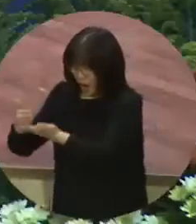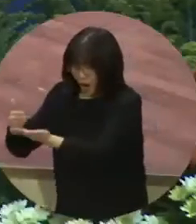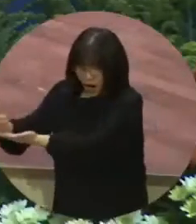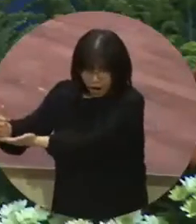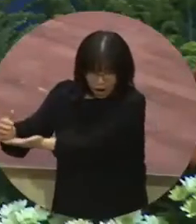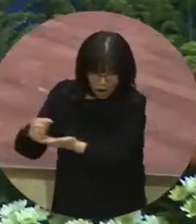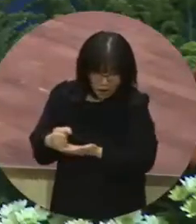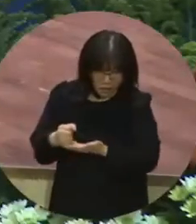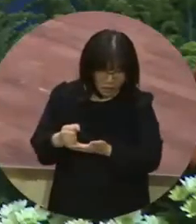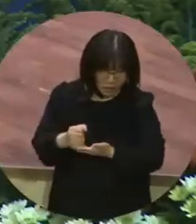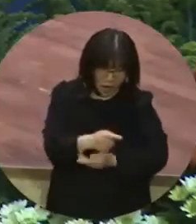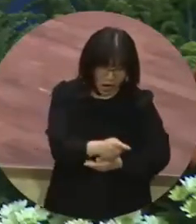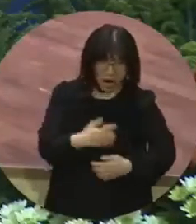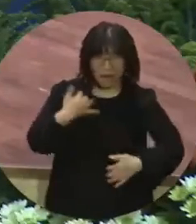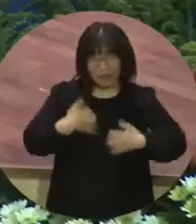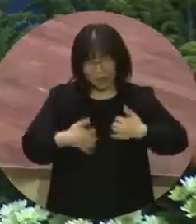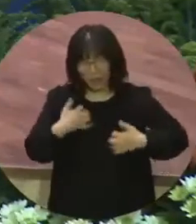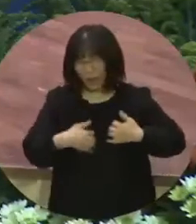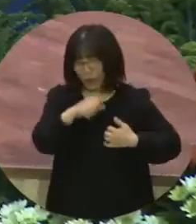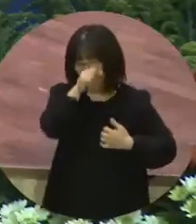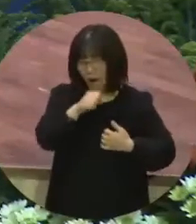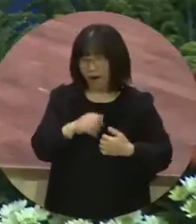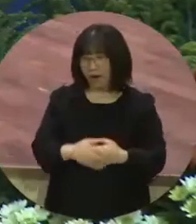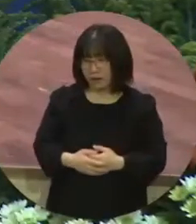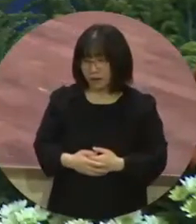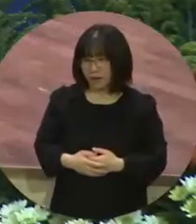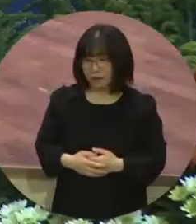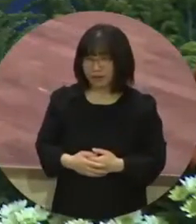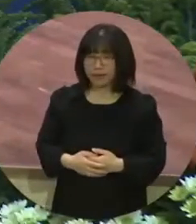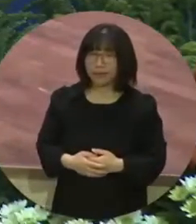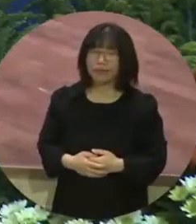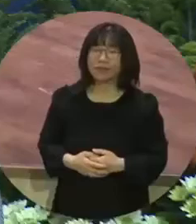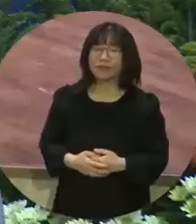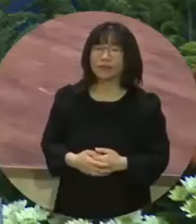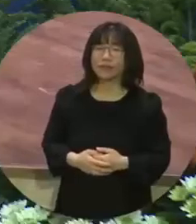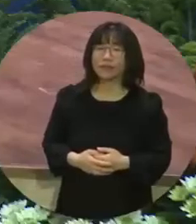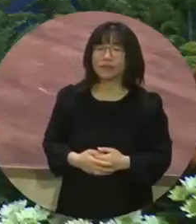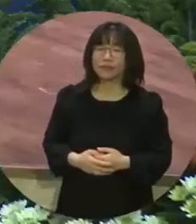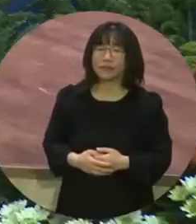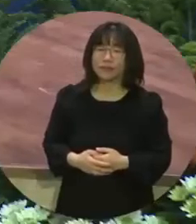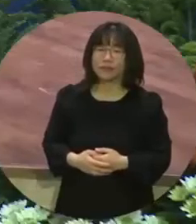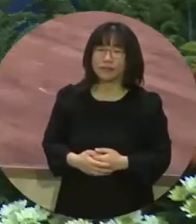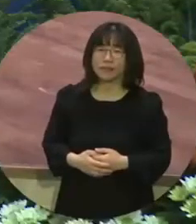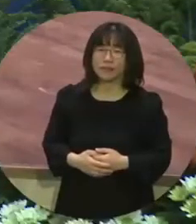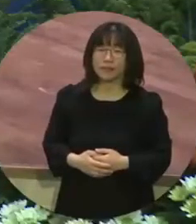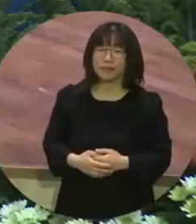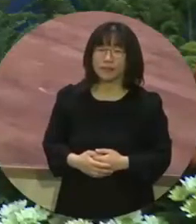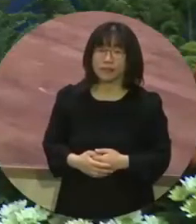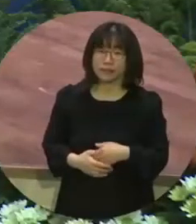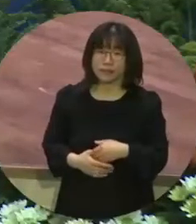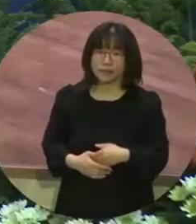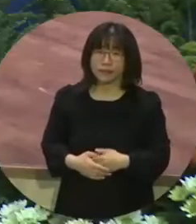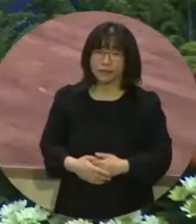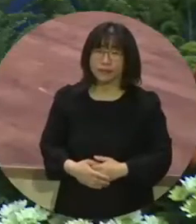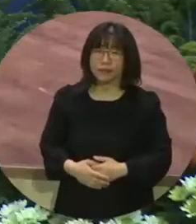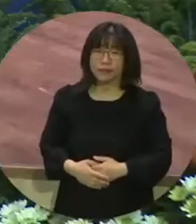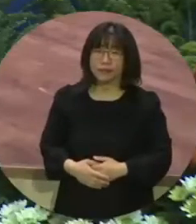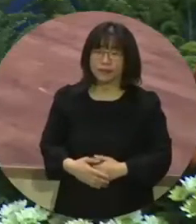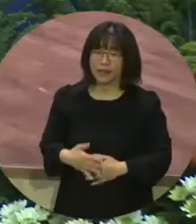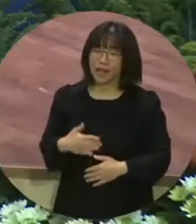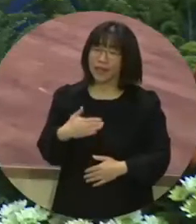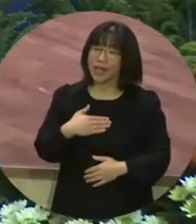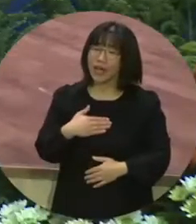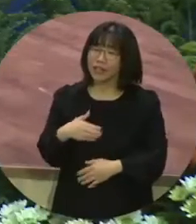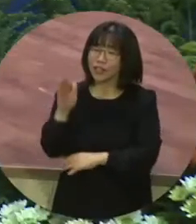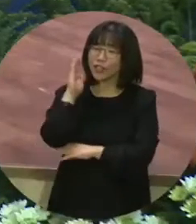바빠. 절제해야 돼. 절제. 아멘. 절제해야 돼요. 저는 여기서요. 10시간도